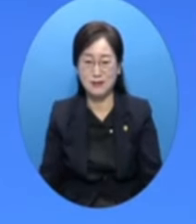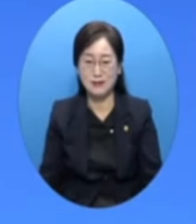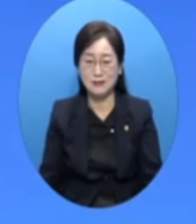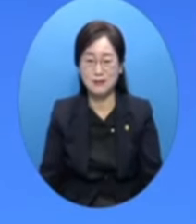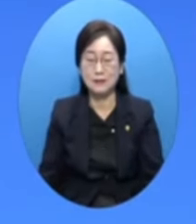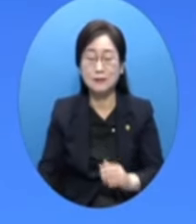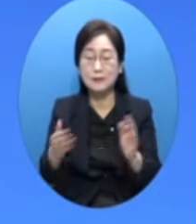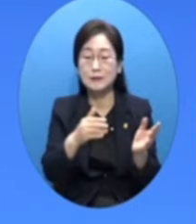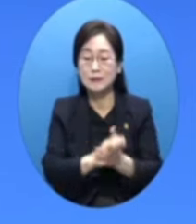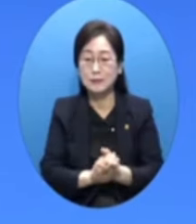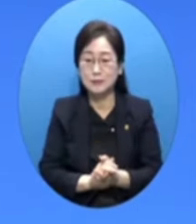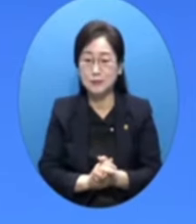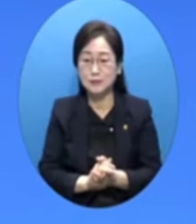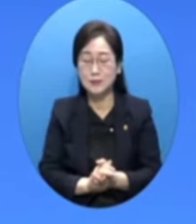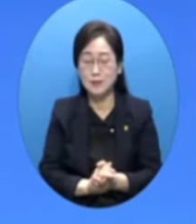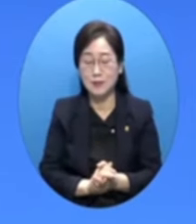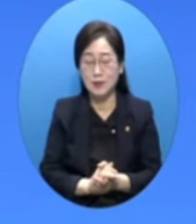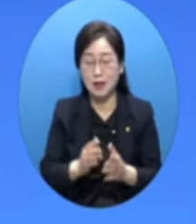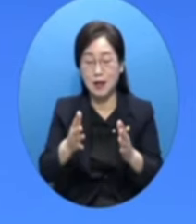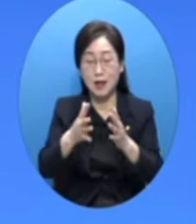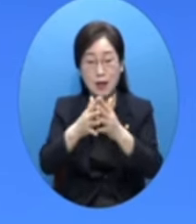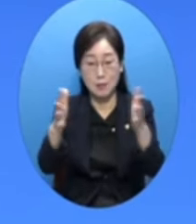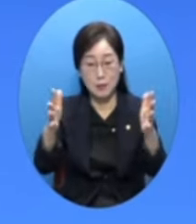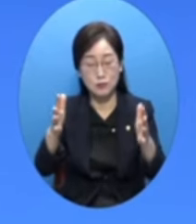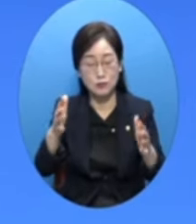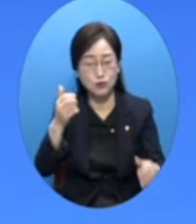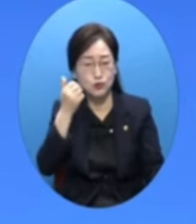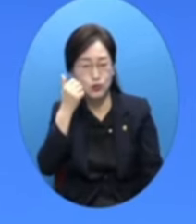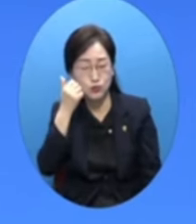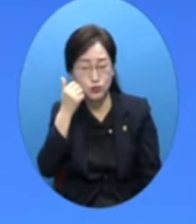그런데 아파트에서 만난 한 권사님이